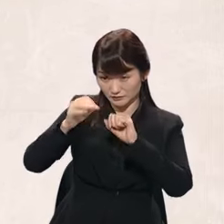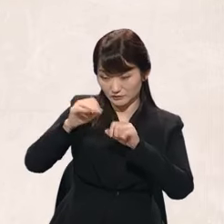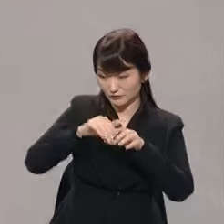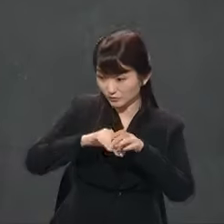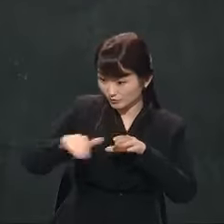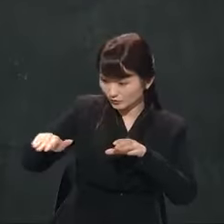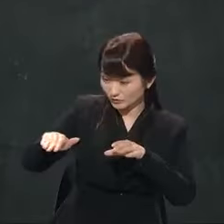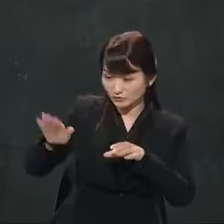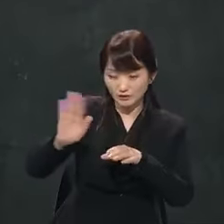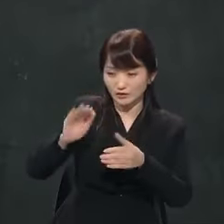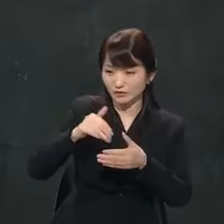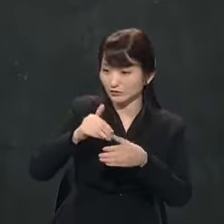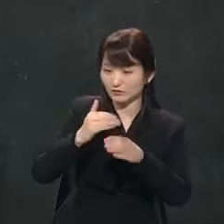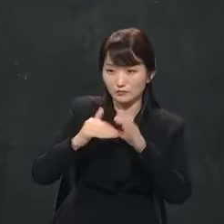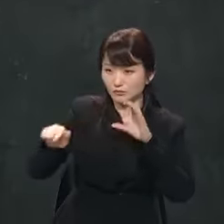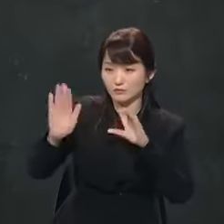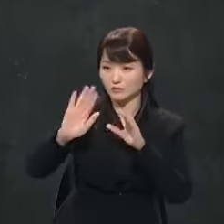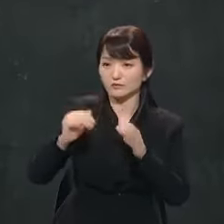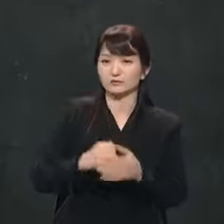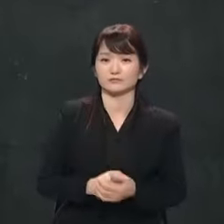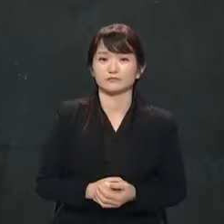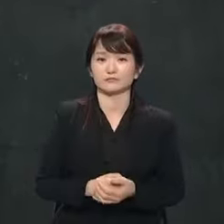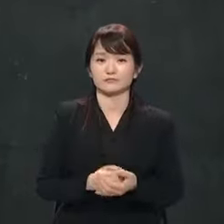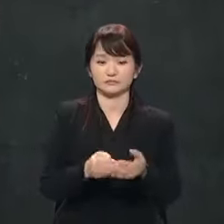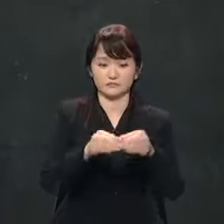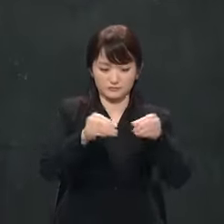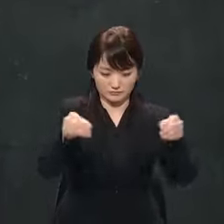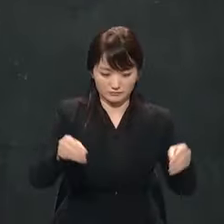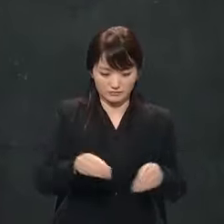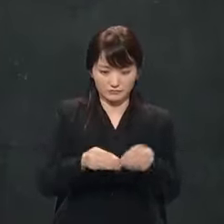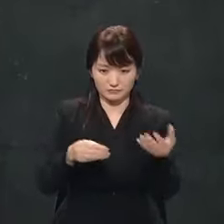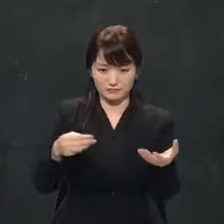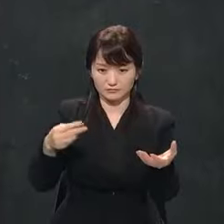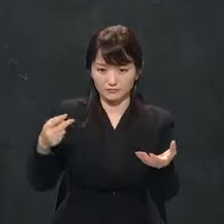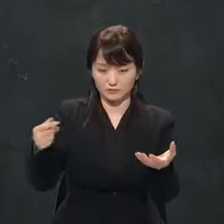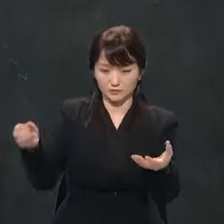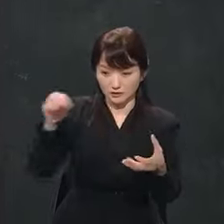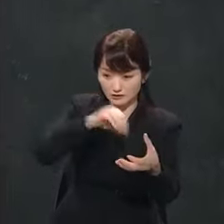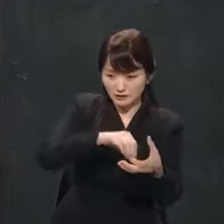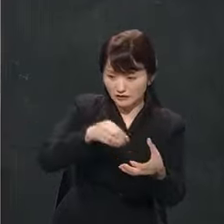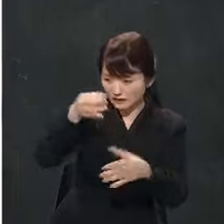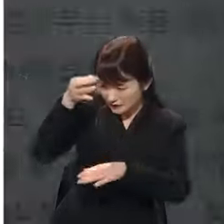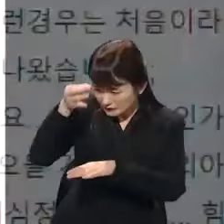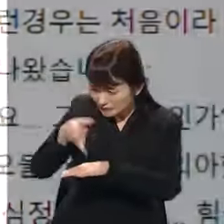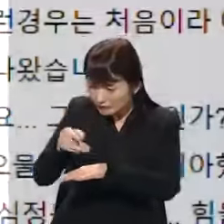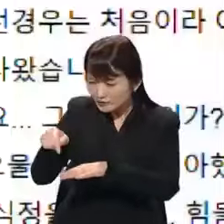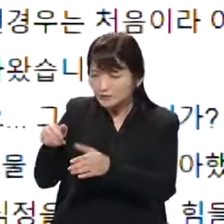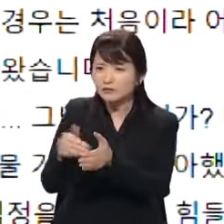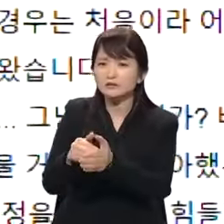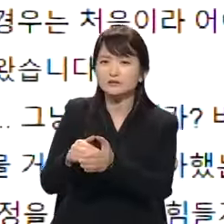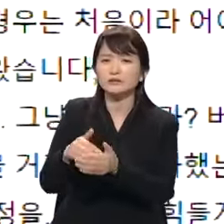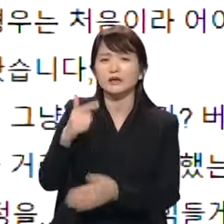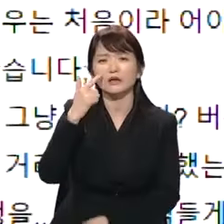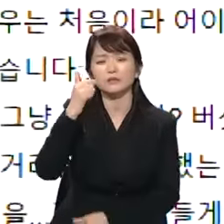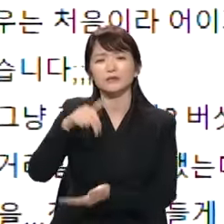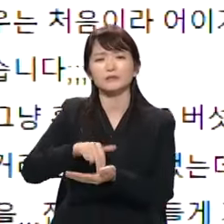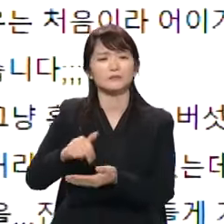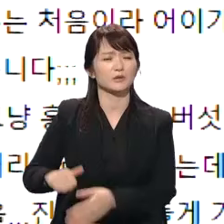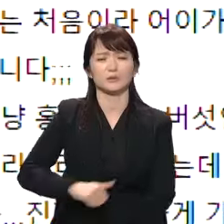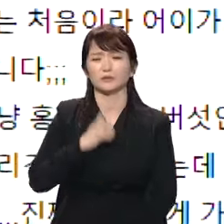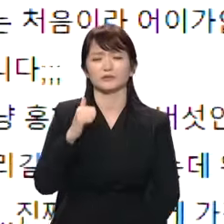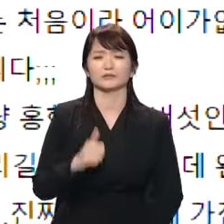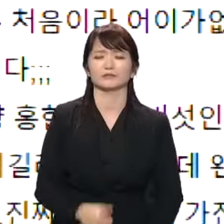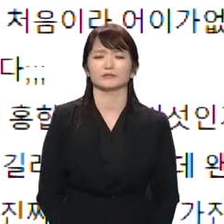그러고 뚝배기 들어갔어요. 했더니 아, 죄송합니다. 이렇게 끝나니까 이 아이 아빠는 정말 얼마나 화가 나셨을까라는 생각